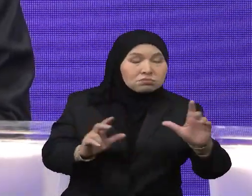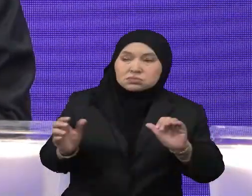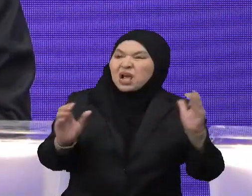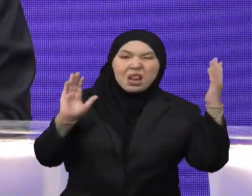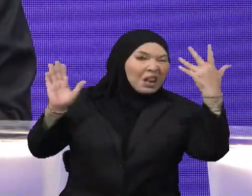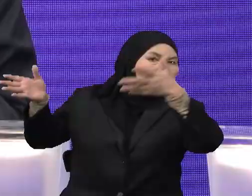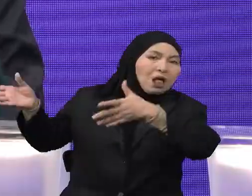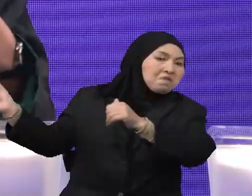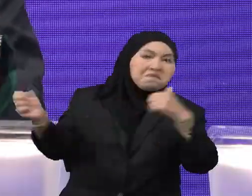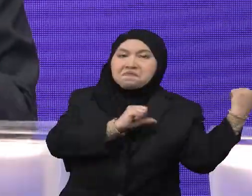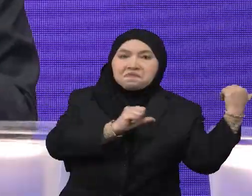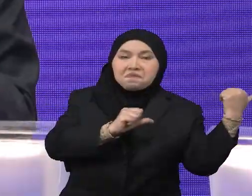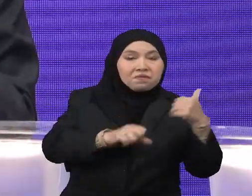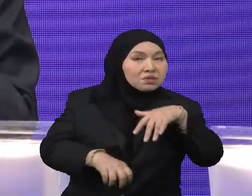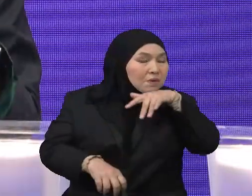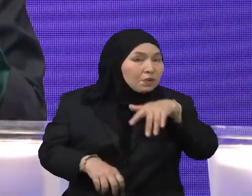Wasallam